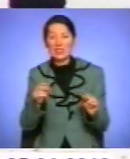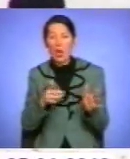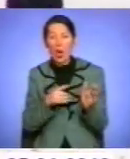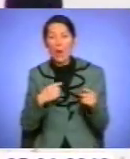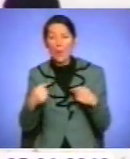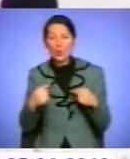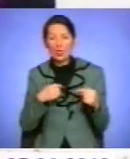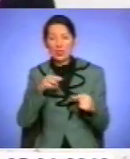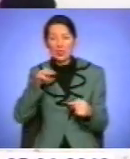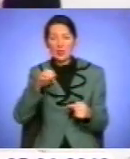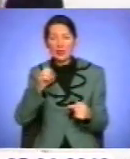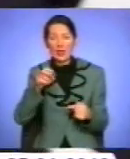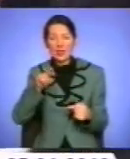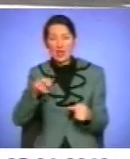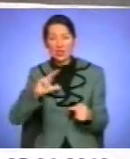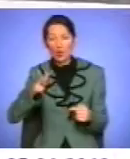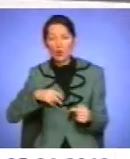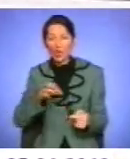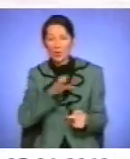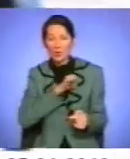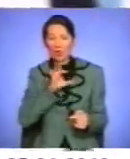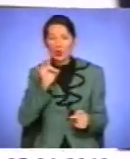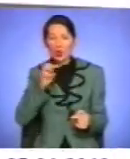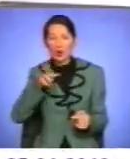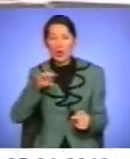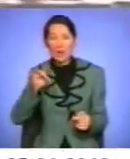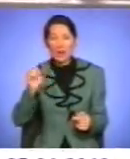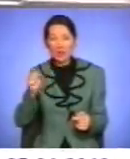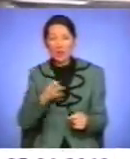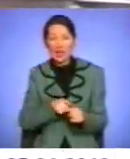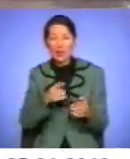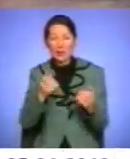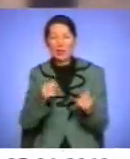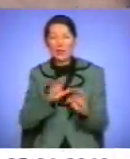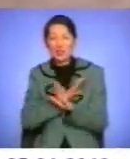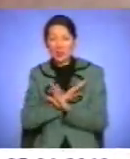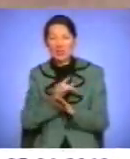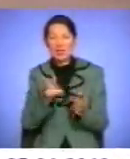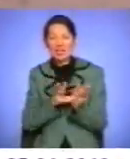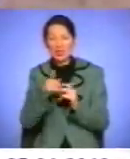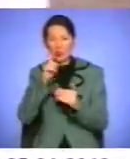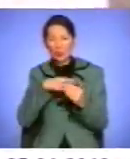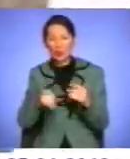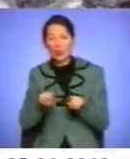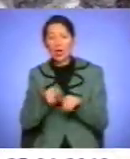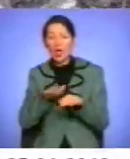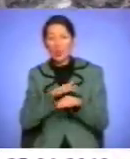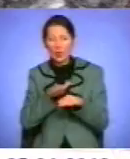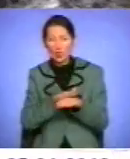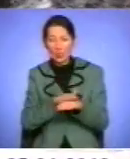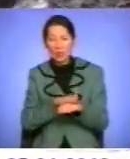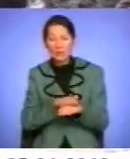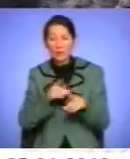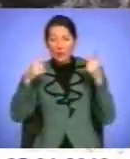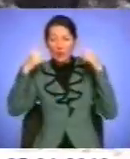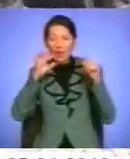Тетяни, дочки заможного римлянина, яка прийняла смерть за християнську віру та доброчинність. Прадавній переказ свідчить, що свята